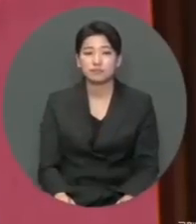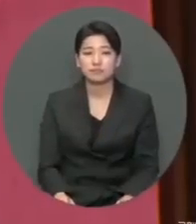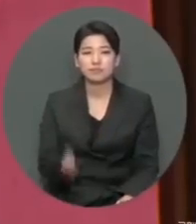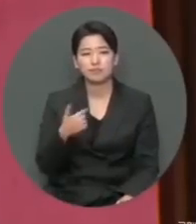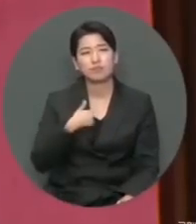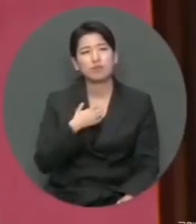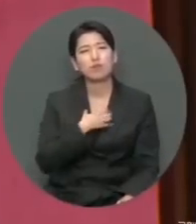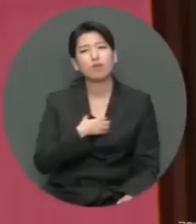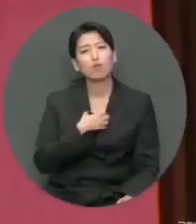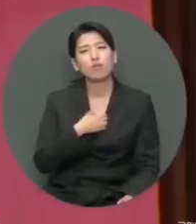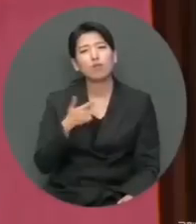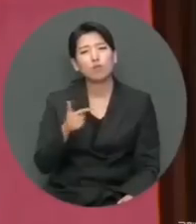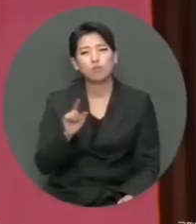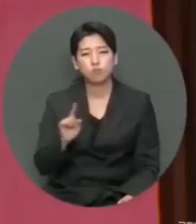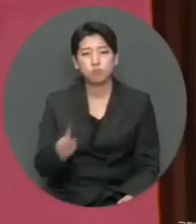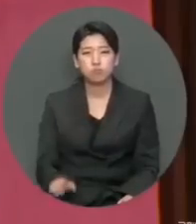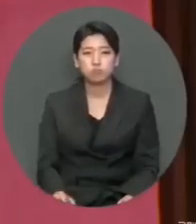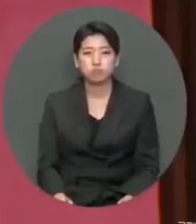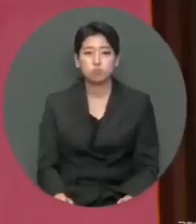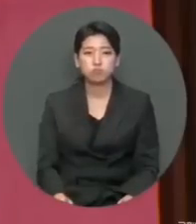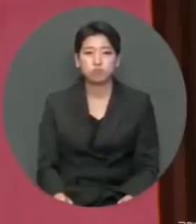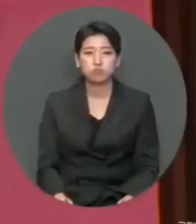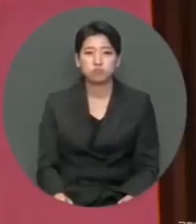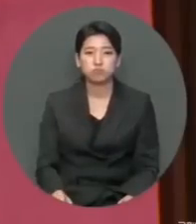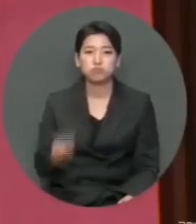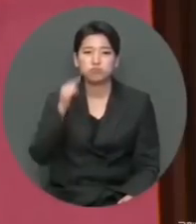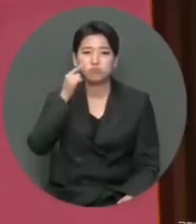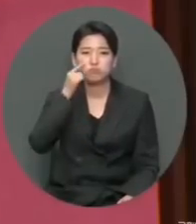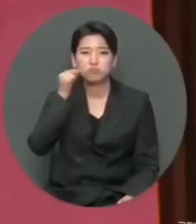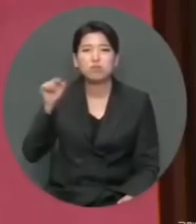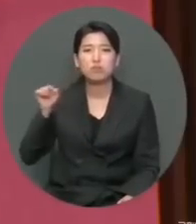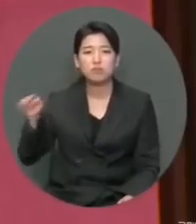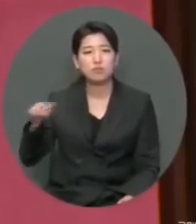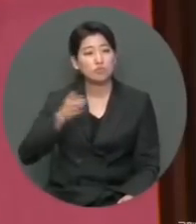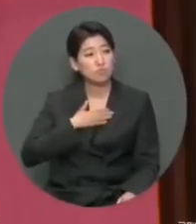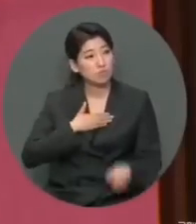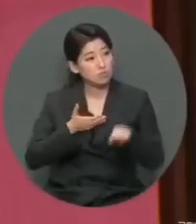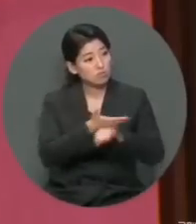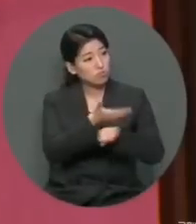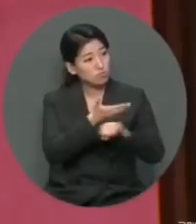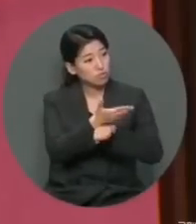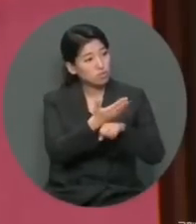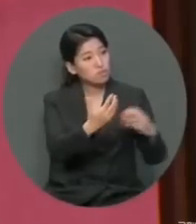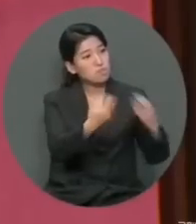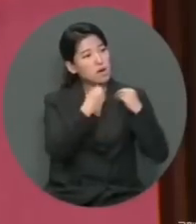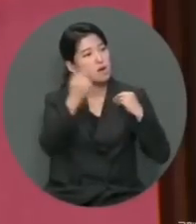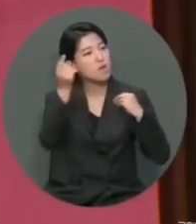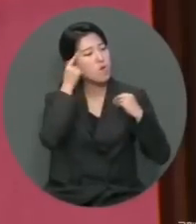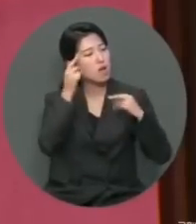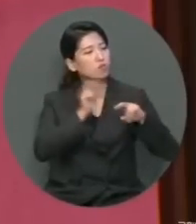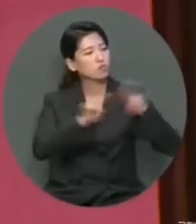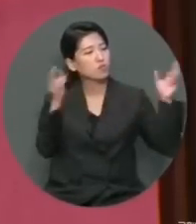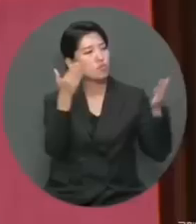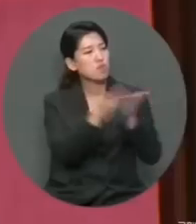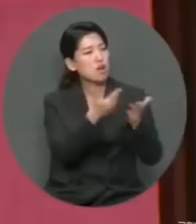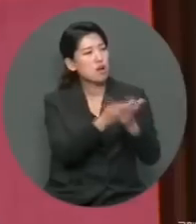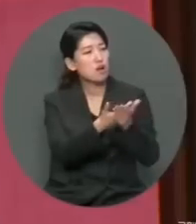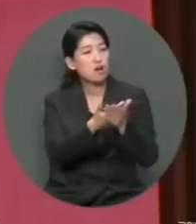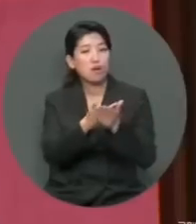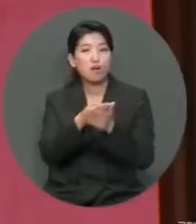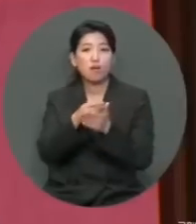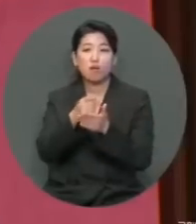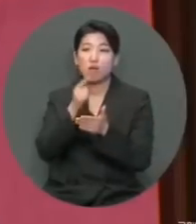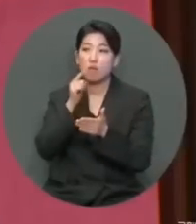걱정되는 게 일본 정부가 수입 금지 철폐를 요구하기 시작했다는 것입니다. 며칠 전에 이제 기시다 총리가 강요